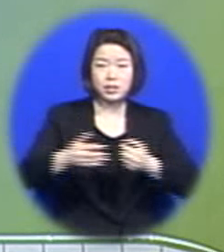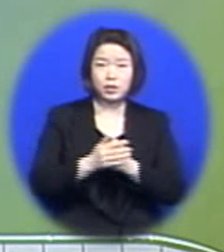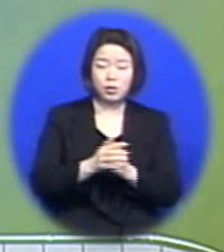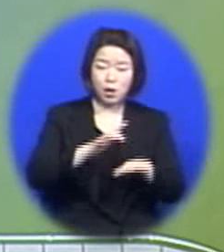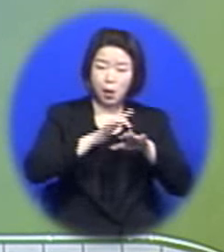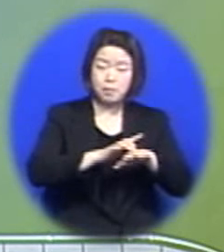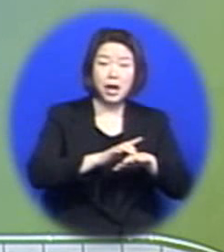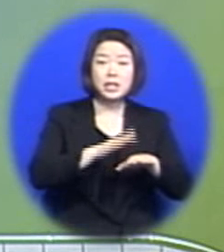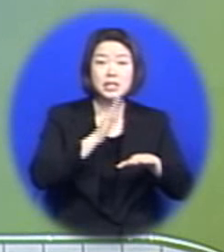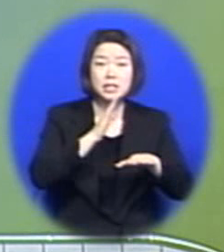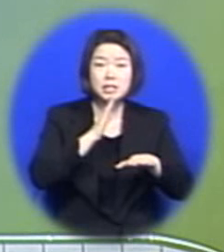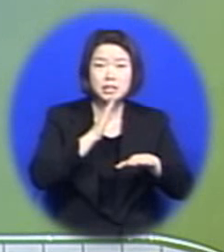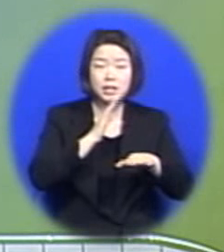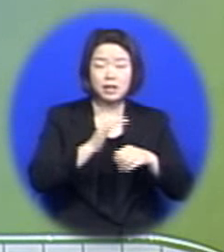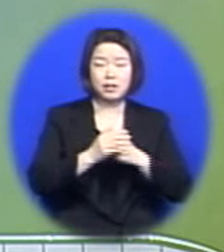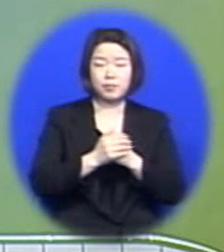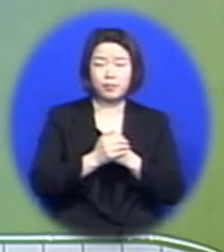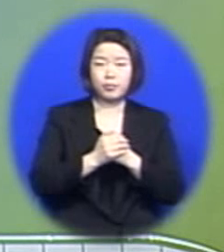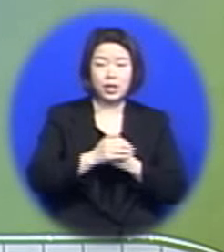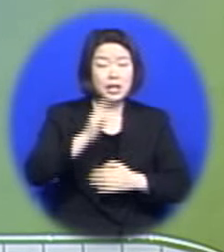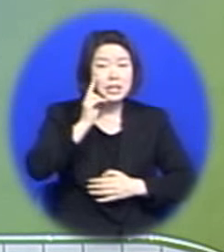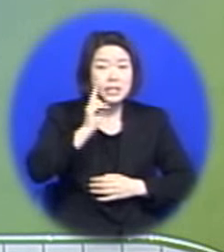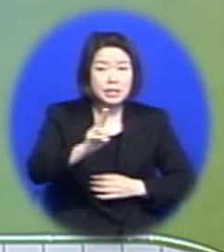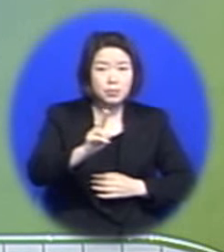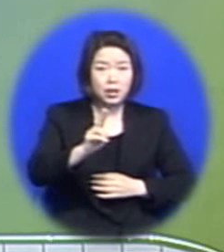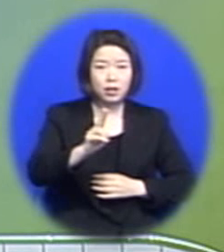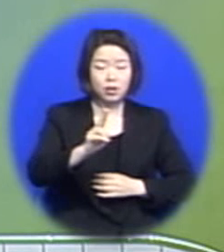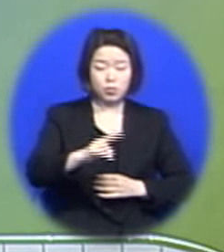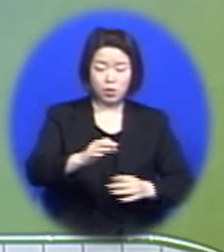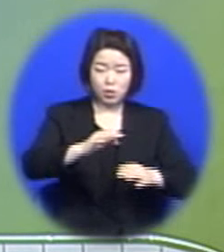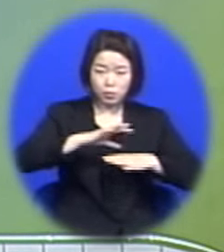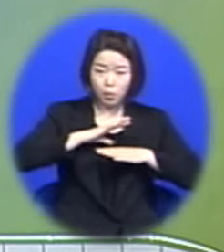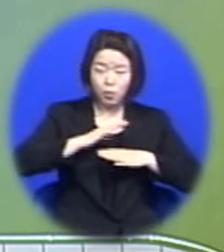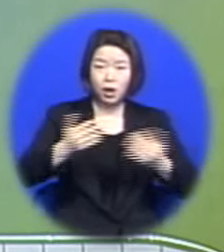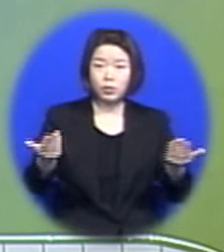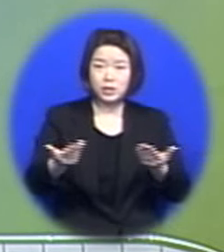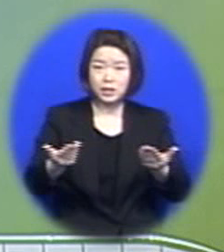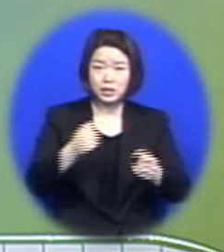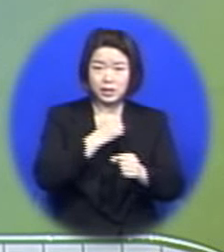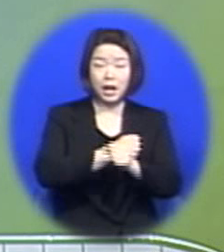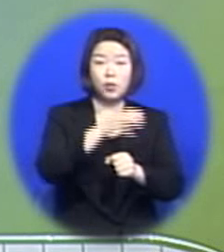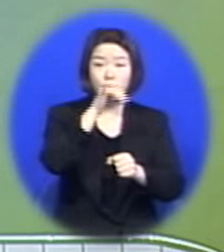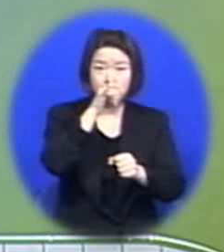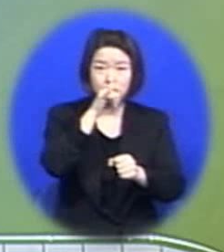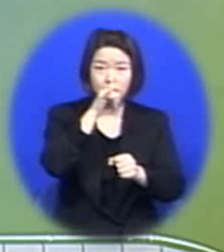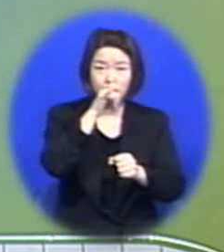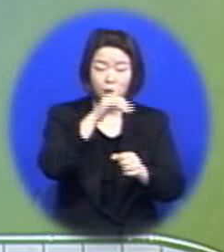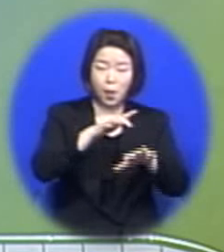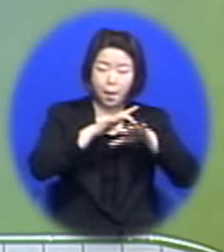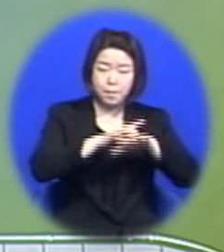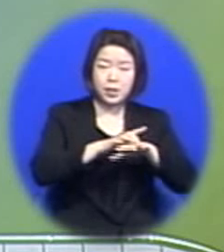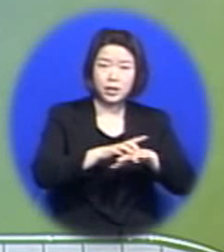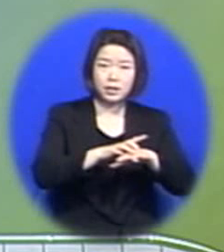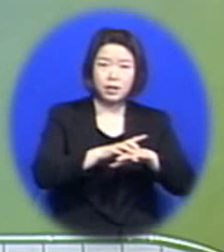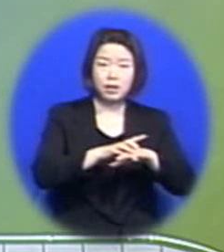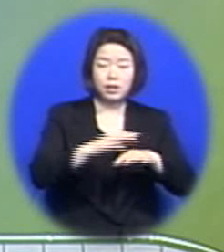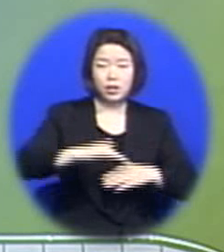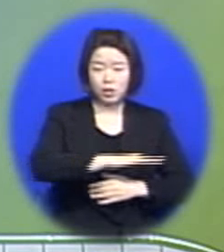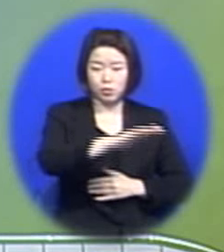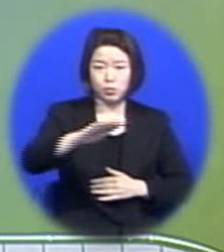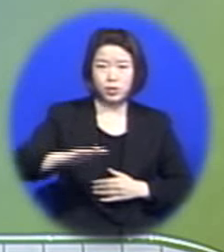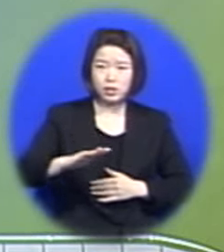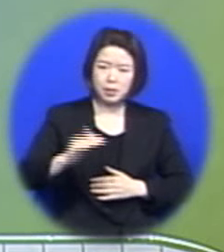마귀는 진짜 정말 끔찍하고도 놀라운 일을 하고 있어요. 마귀가